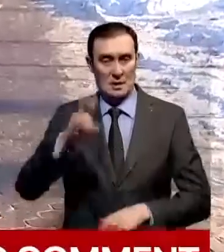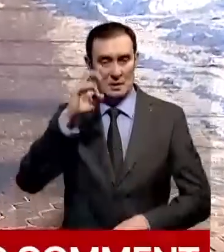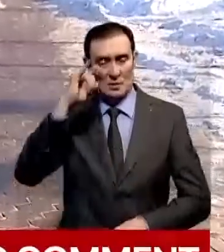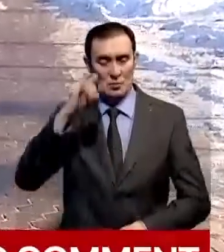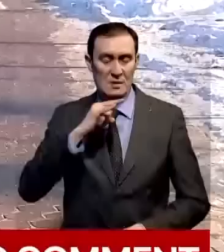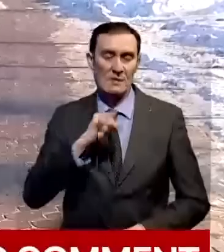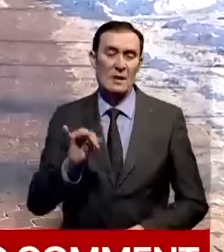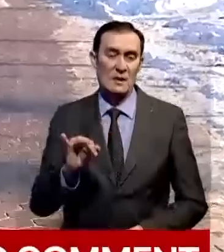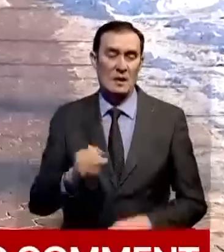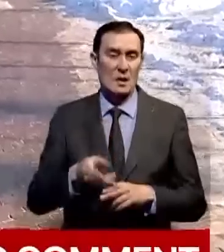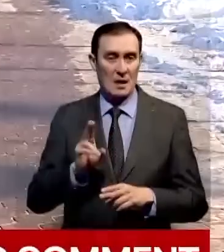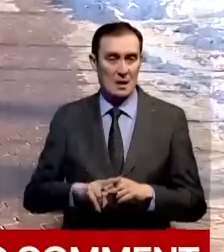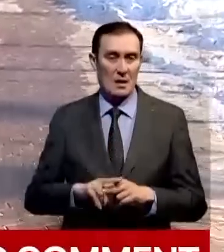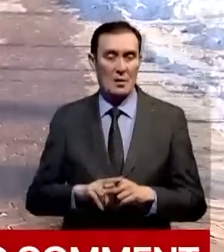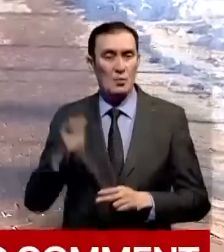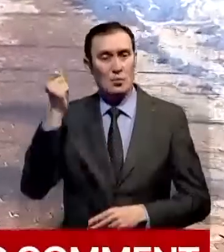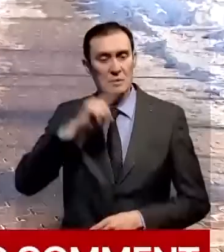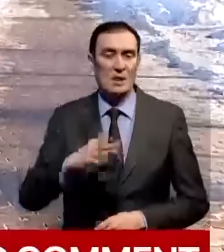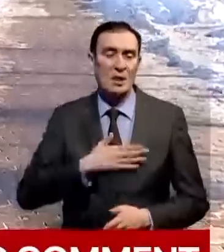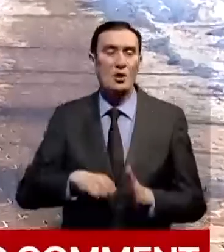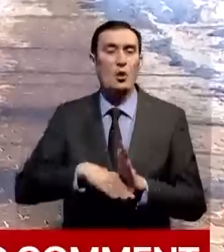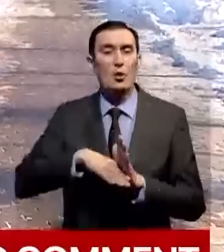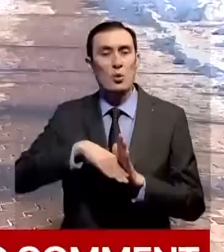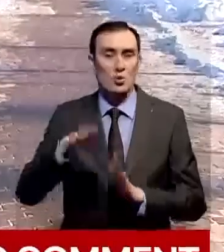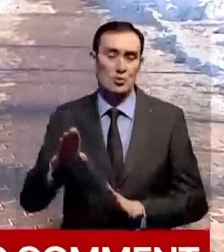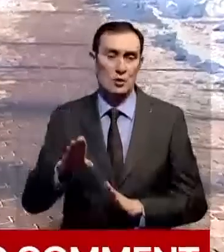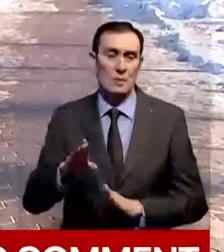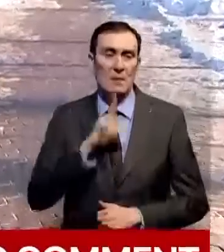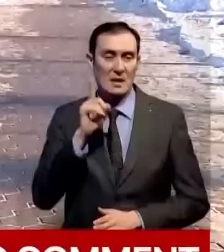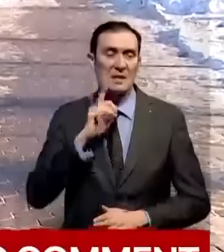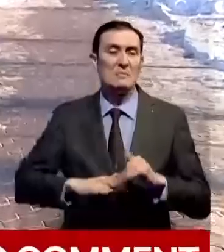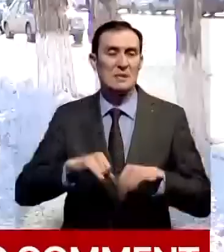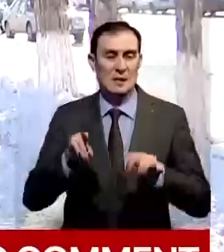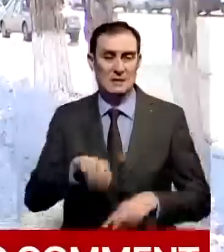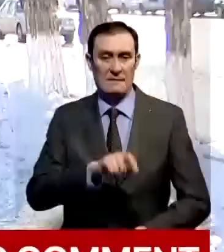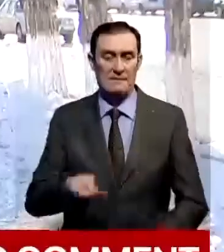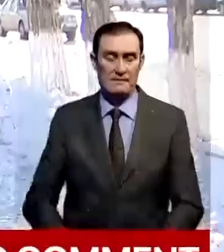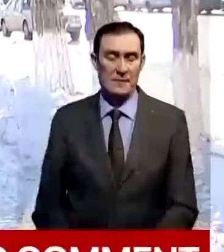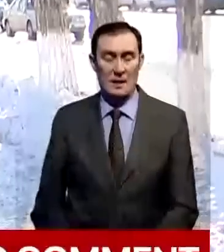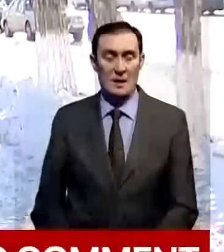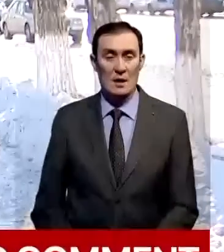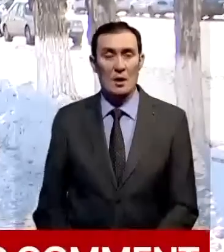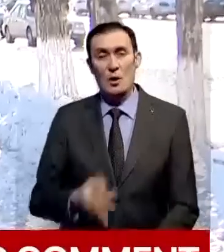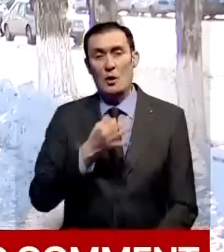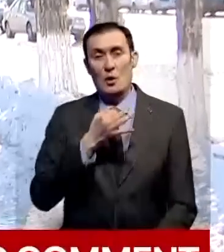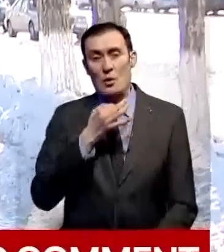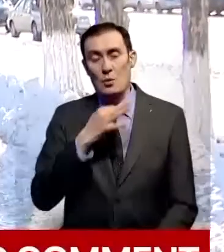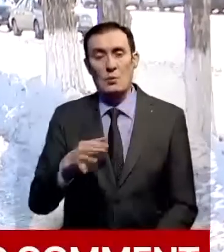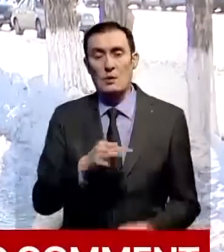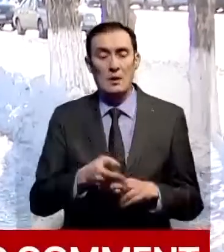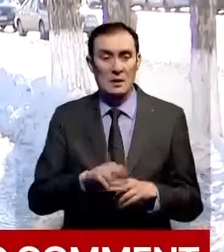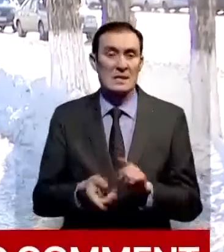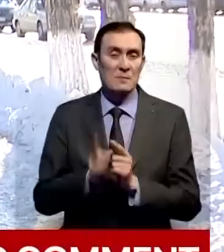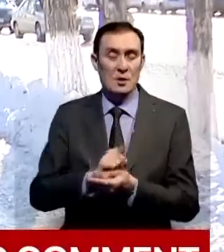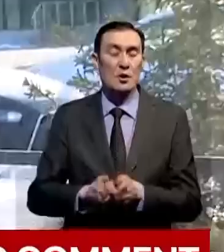и узнать наших лучших молодых специалистов. В любом случае, любые перемены — это всегда к лучшему